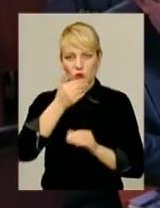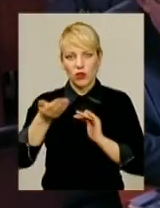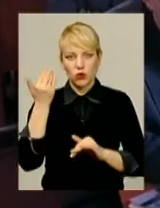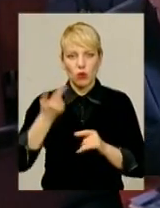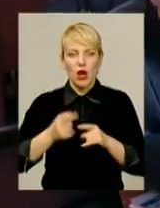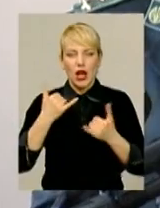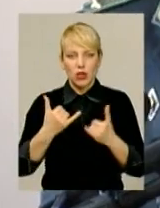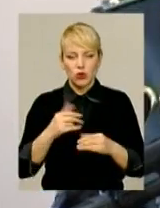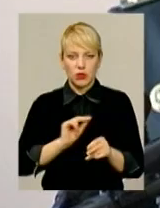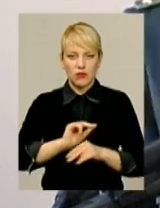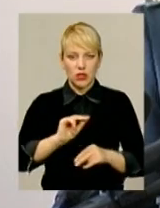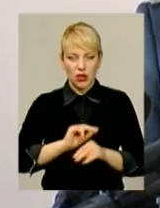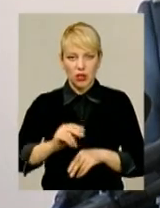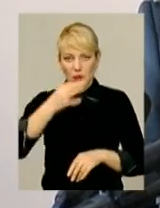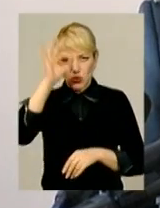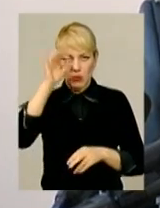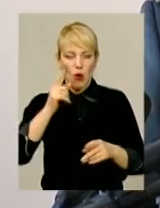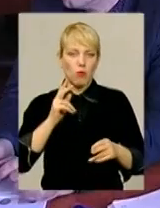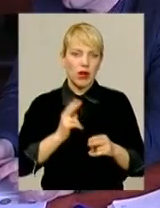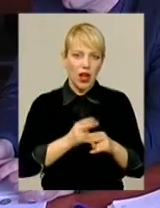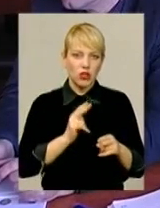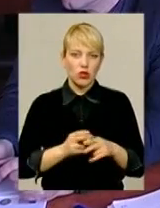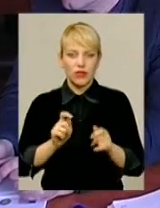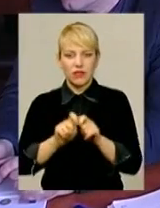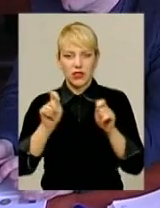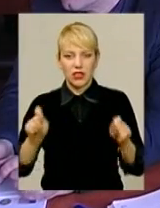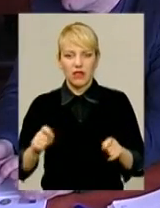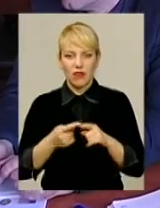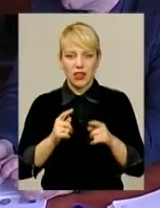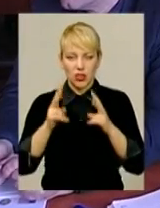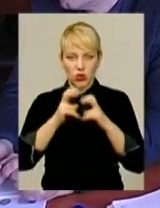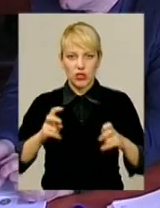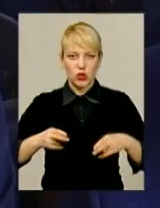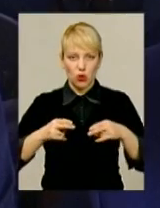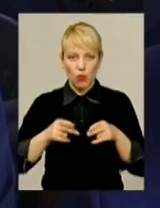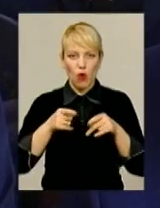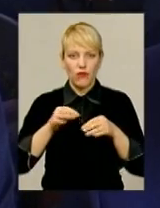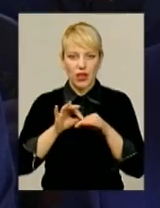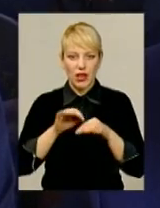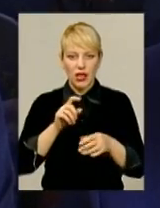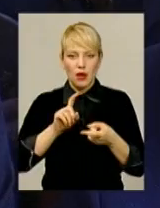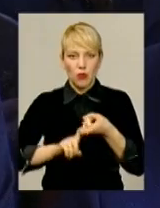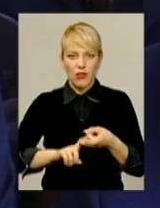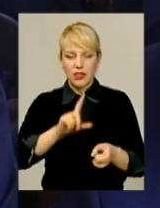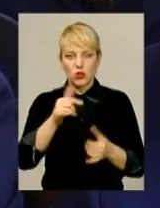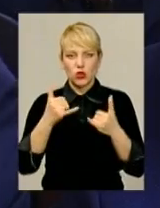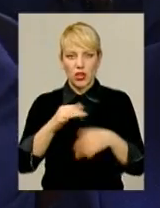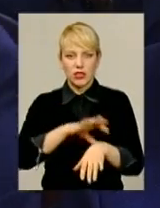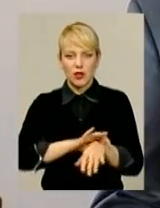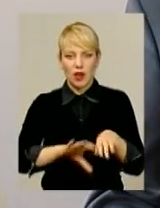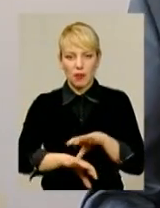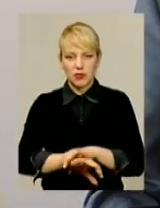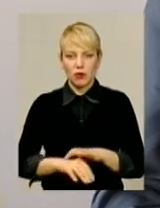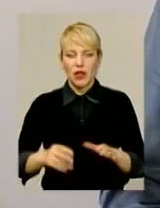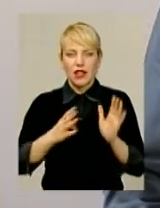розпочали навчати правоохоронців попереджувати, викривати та розслідувати злочини, пов'язані з сучасним рабством. Понад 9 років наша